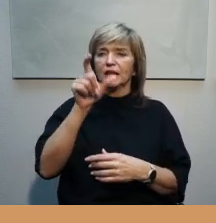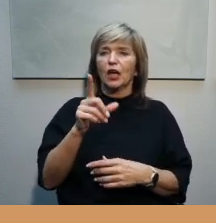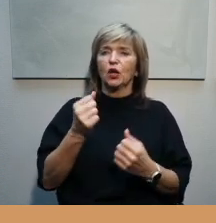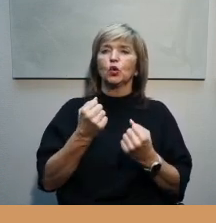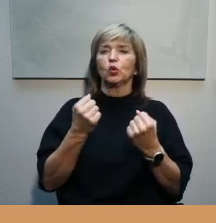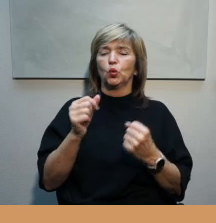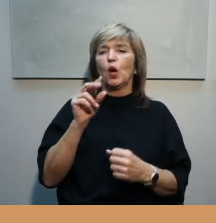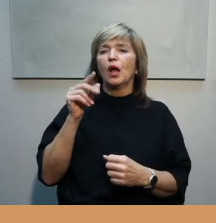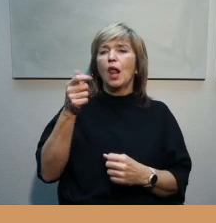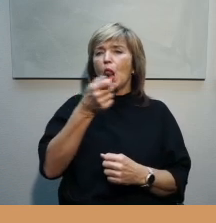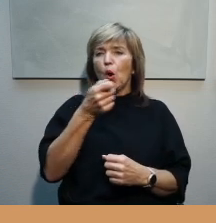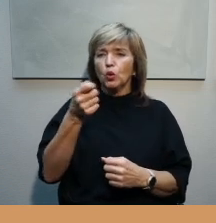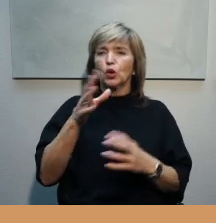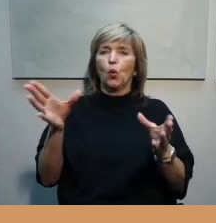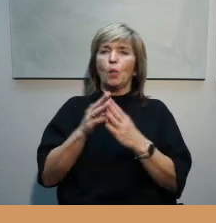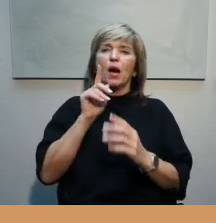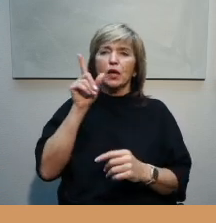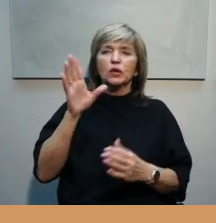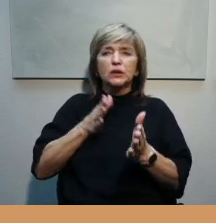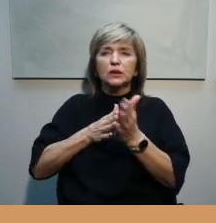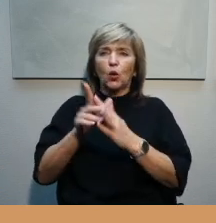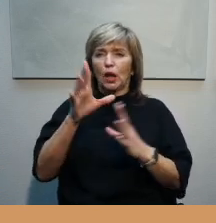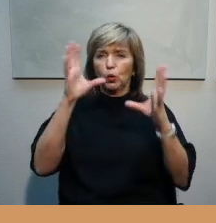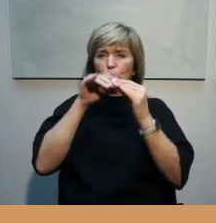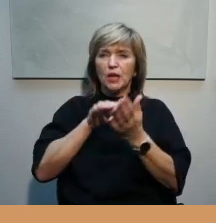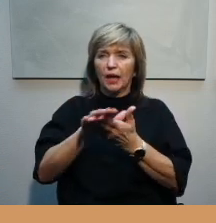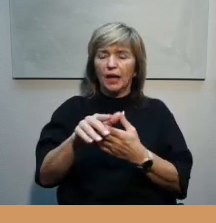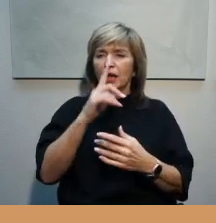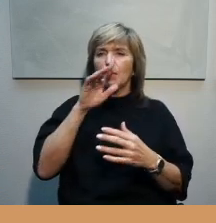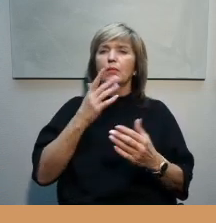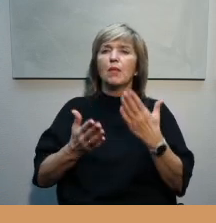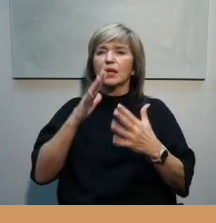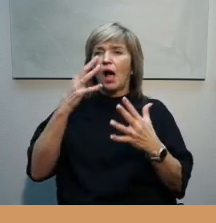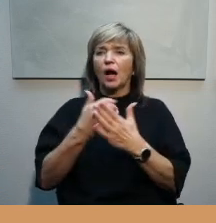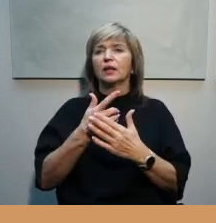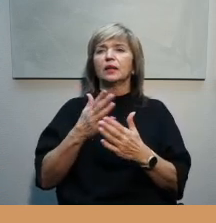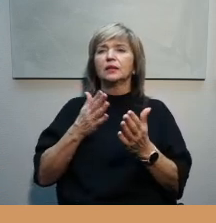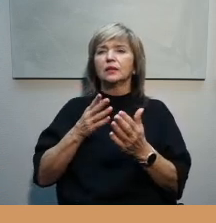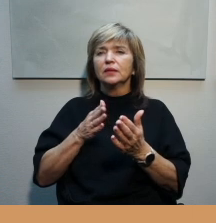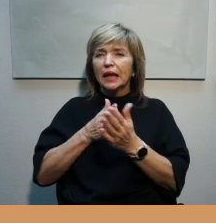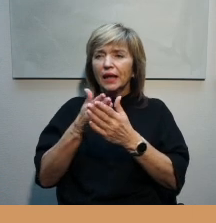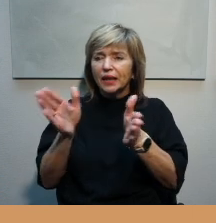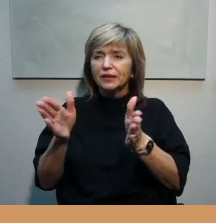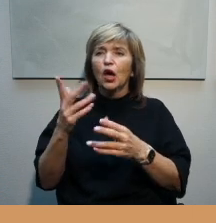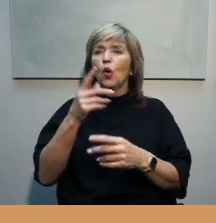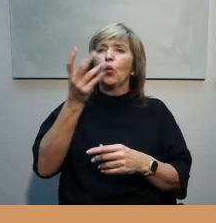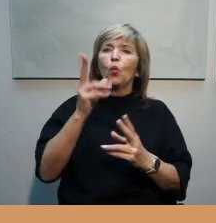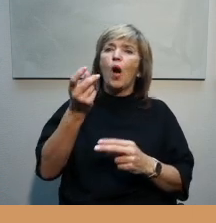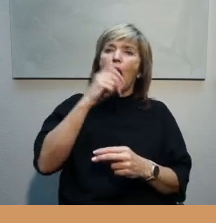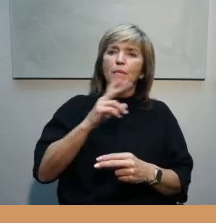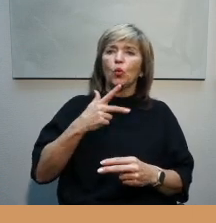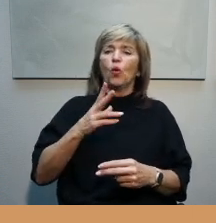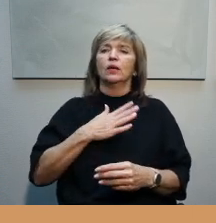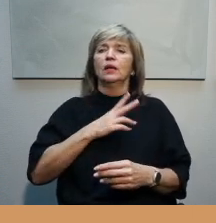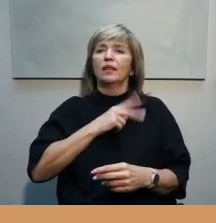to lukturīt ar to jaunietu kopā iet caur tai tumsai, mēģina atrast izēju vai kaut ko apēst, ar ko